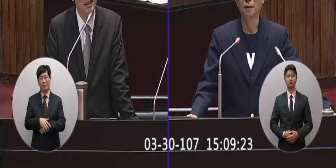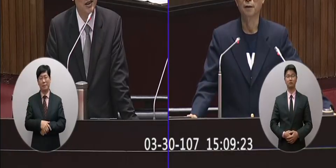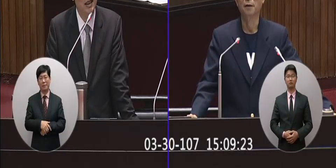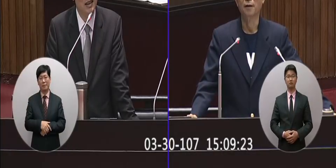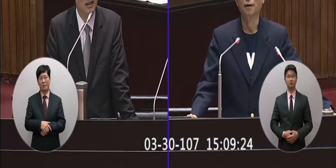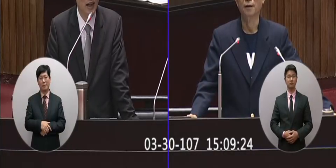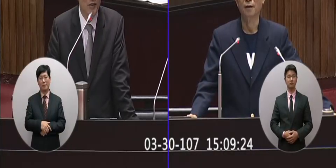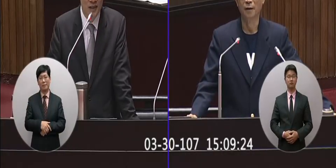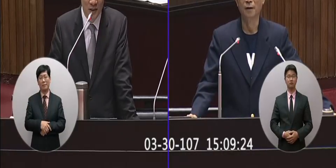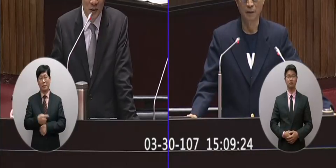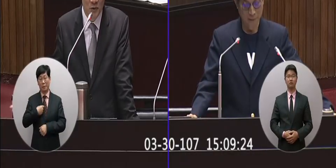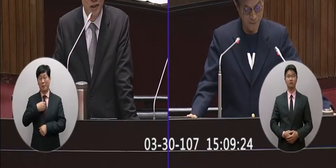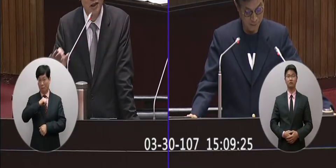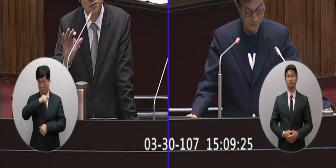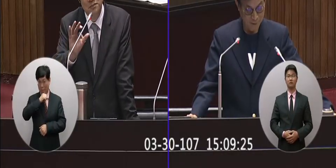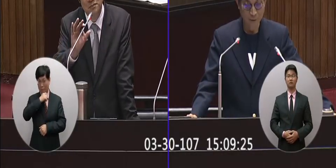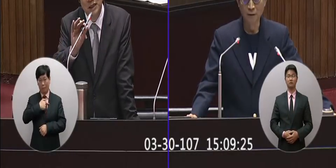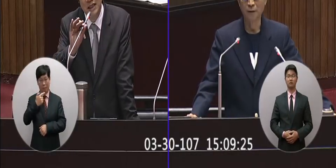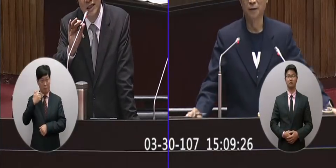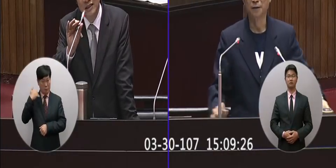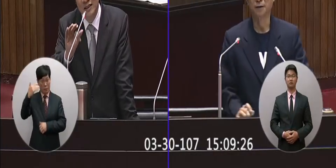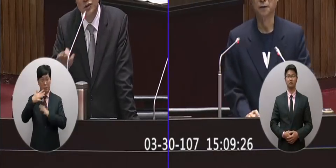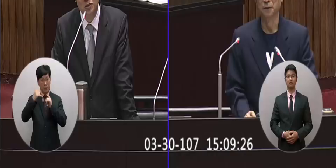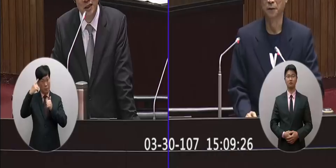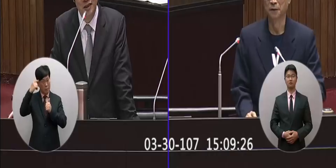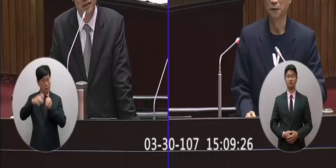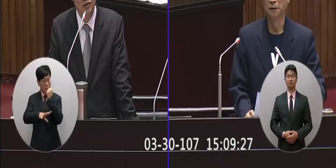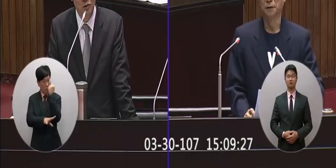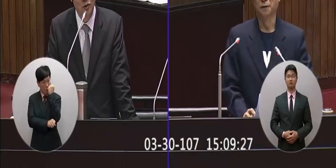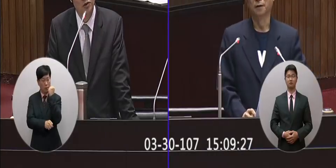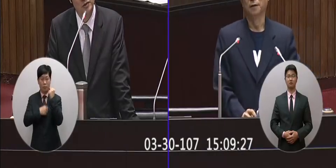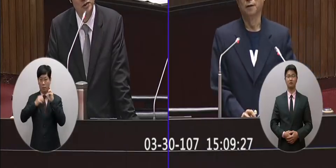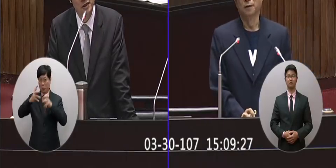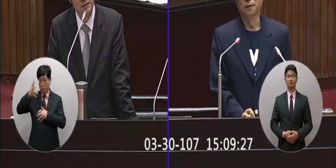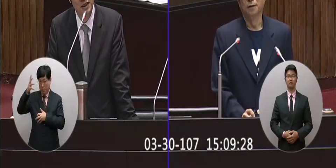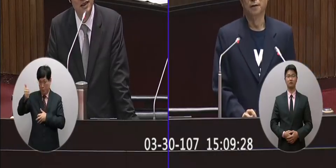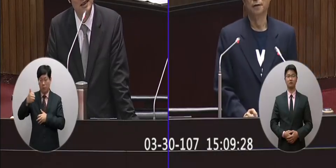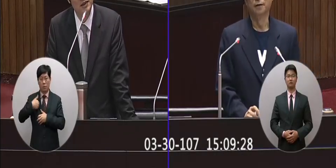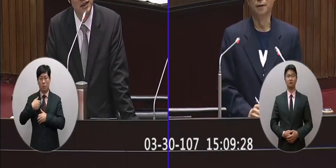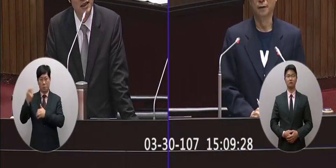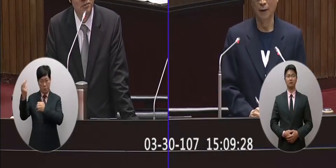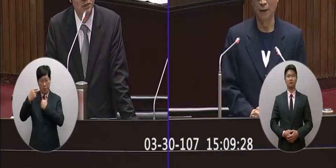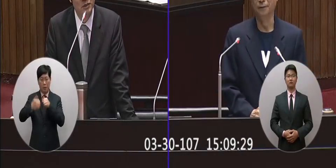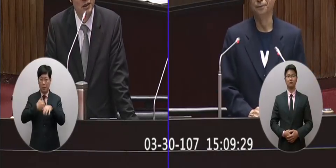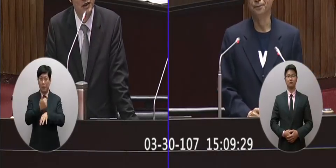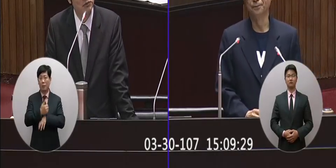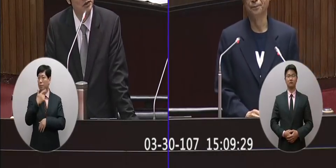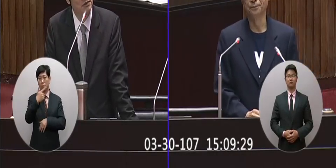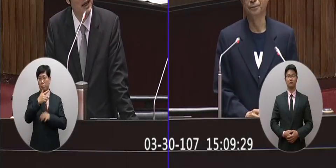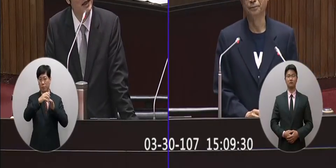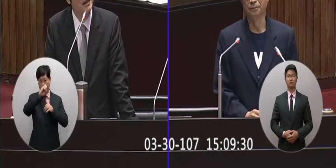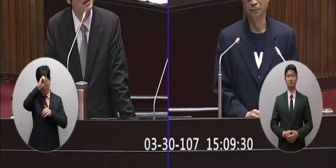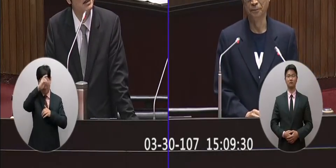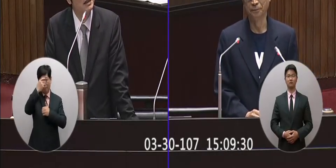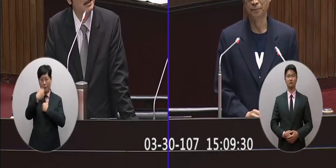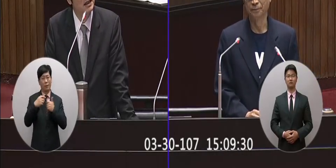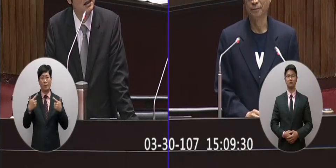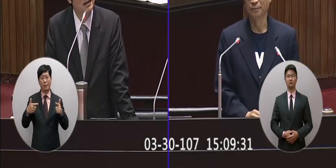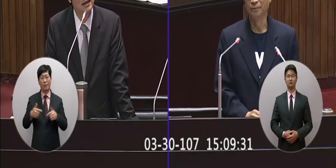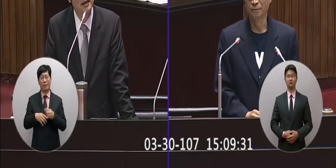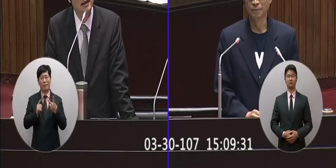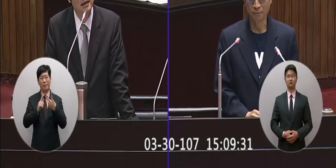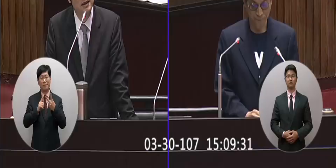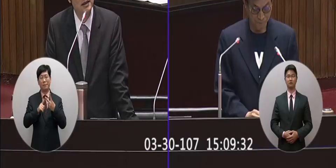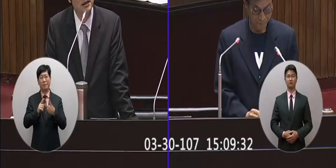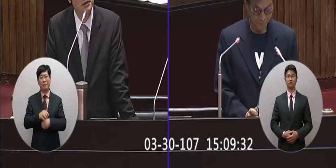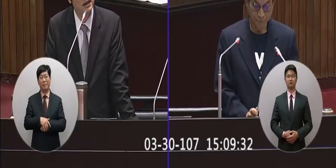我是台湾拥有最高民意基础的总统所任命的行政院长，并不是由党部指派。那第